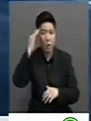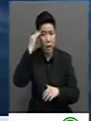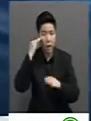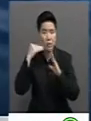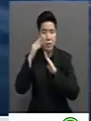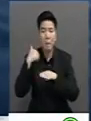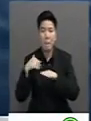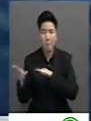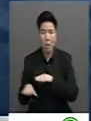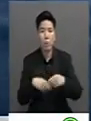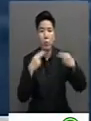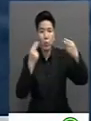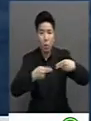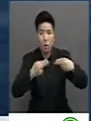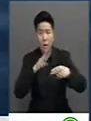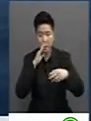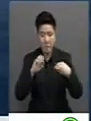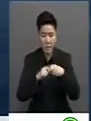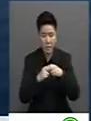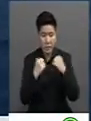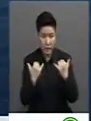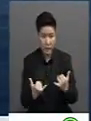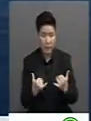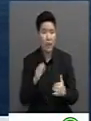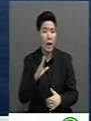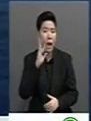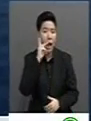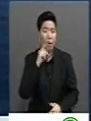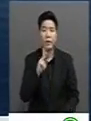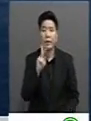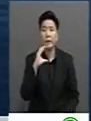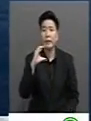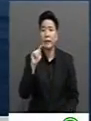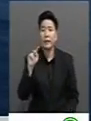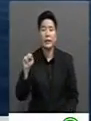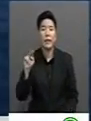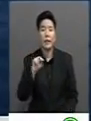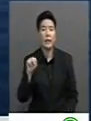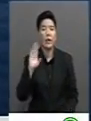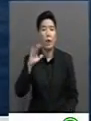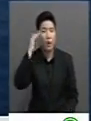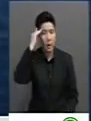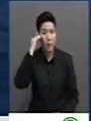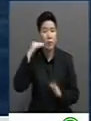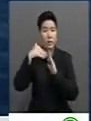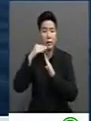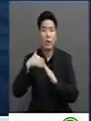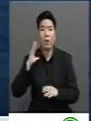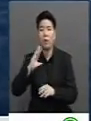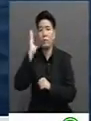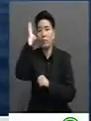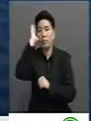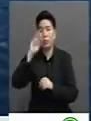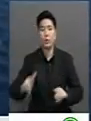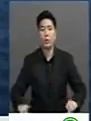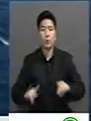จะทําสงครามถ้าเกิดว่าความตึงเครียดบานปลายล่าสุดสํานักข่าว KCNA ของเกาหลีเหนือรายงานถ้อยแถลงฉบับแรกของโฆษกกระทรวงการต่